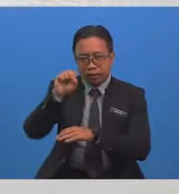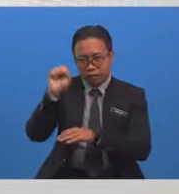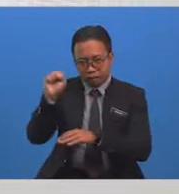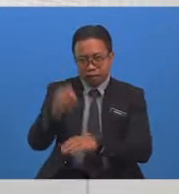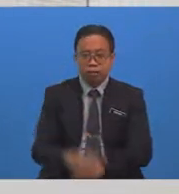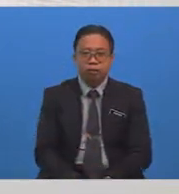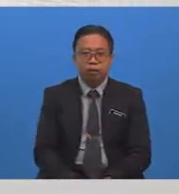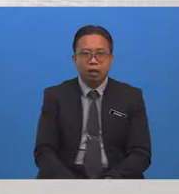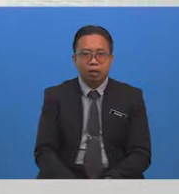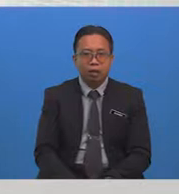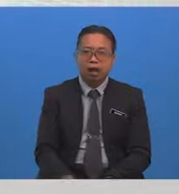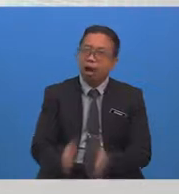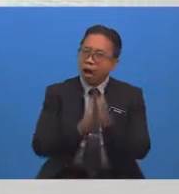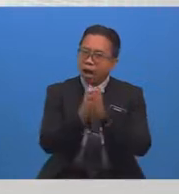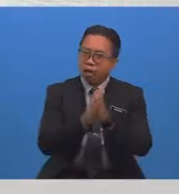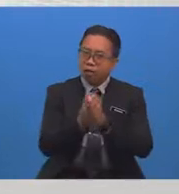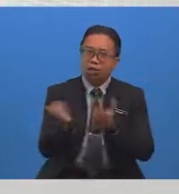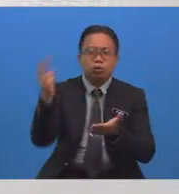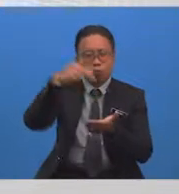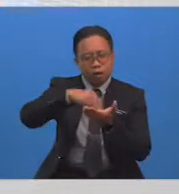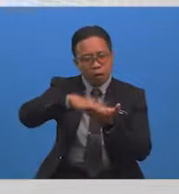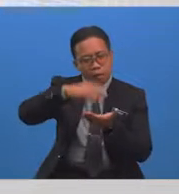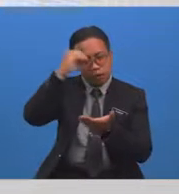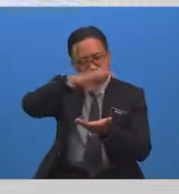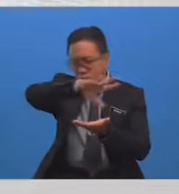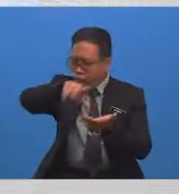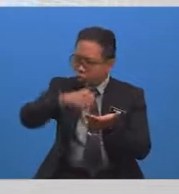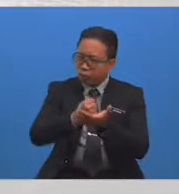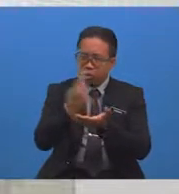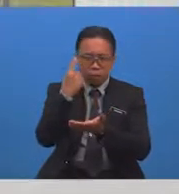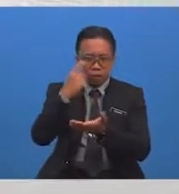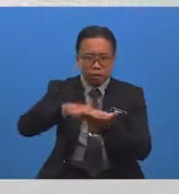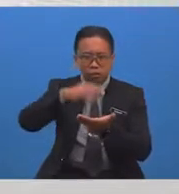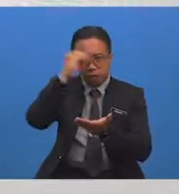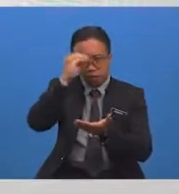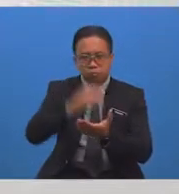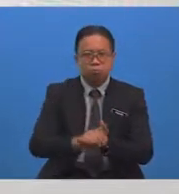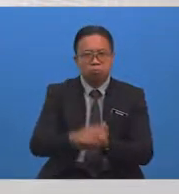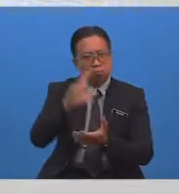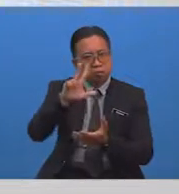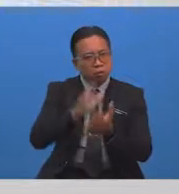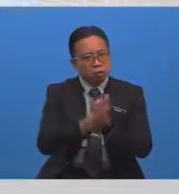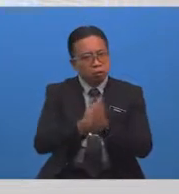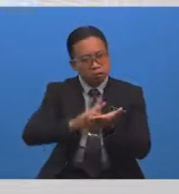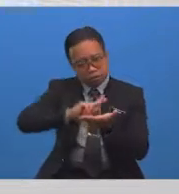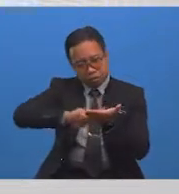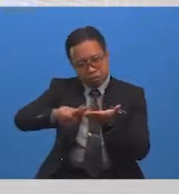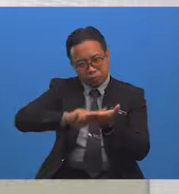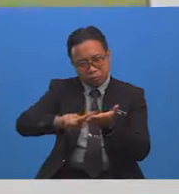rajin mengulang kaji semua mata pelajaran tanpa haran rajin mengemas Store sukan